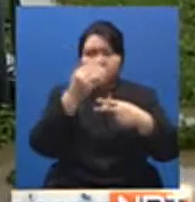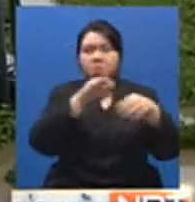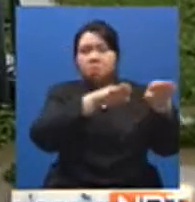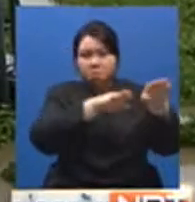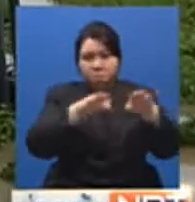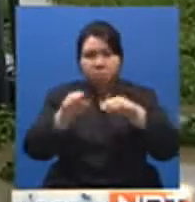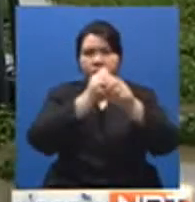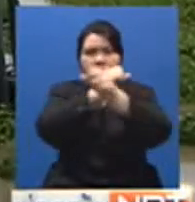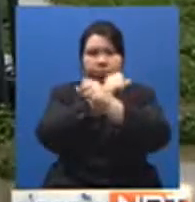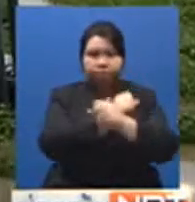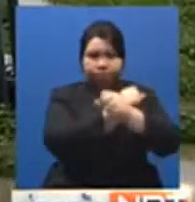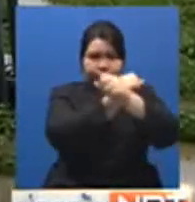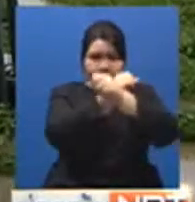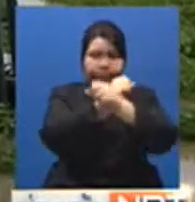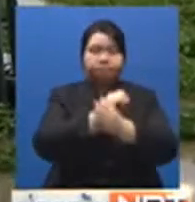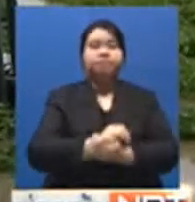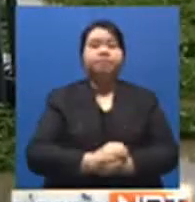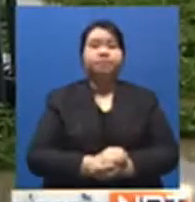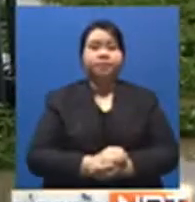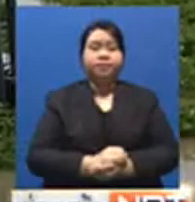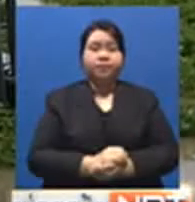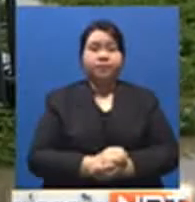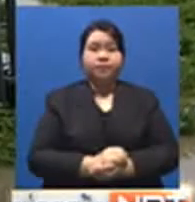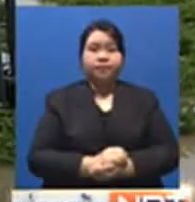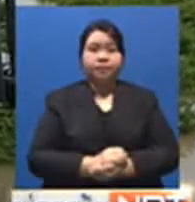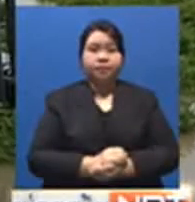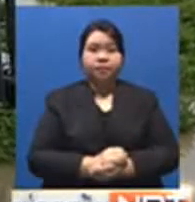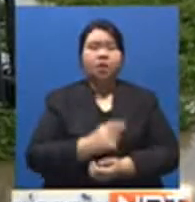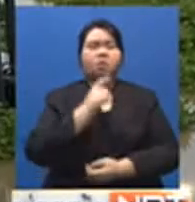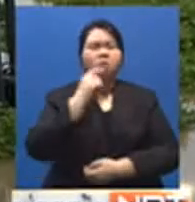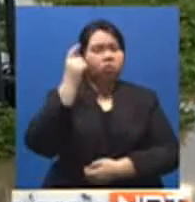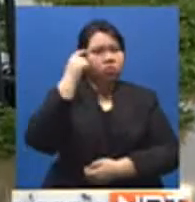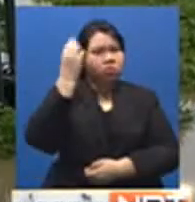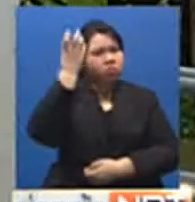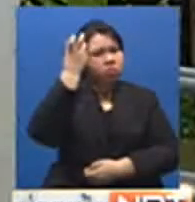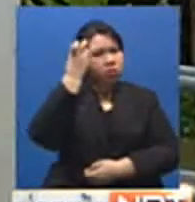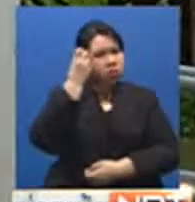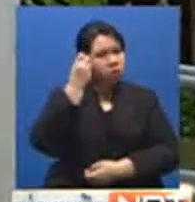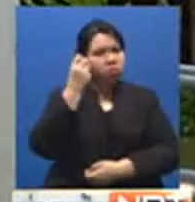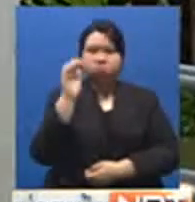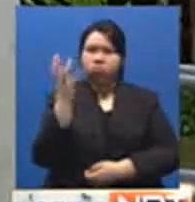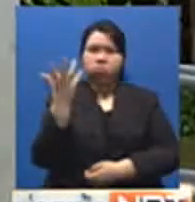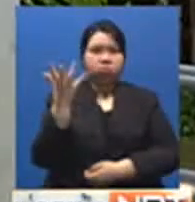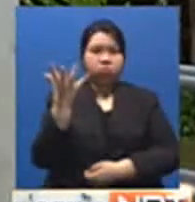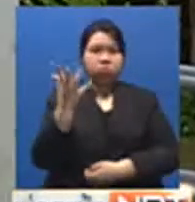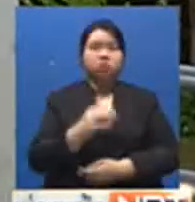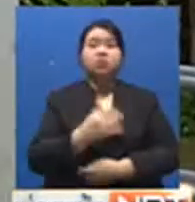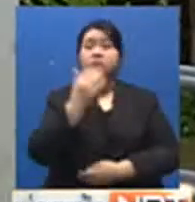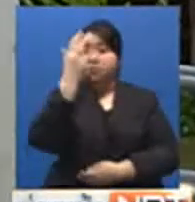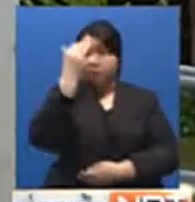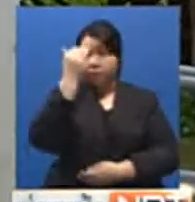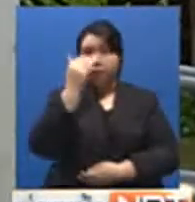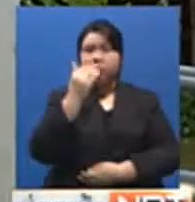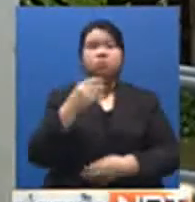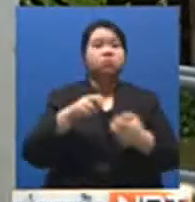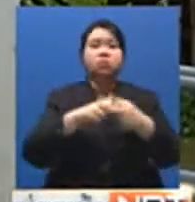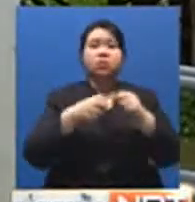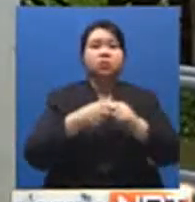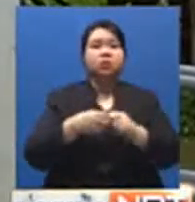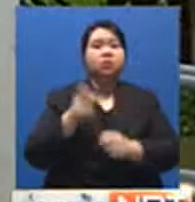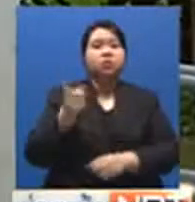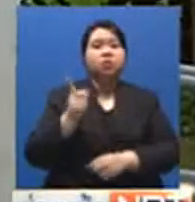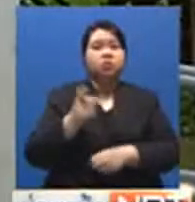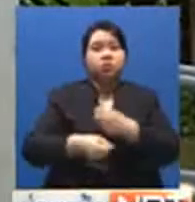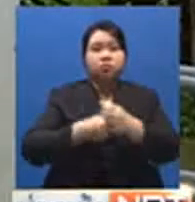ภัยเต็มที่บางส่วนเองค่ะเขาบอกว่าไม่กังวลกับสถานการณ์น้ำท่วมมากนักเพราะว่าต้องเกิดขึ้นเป็นประจำ